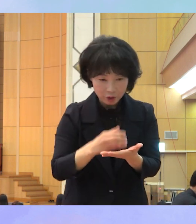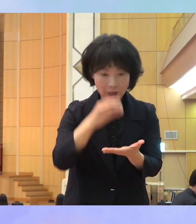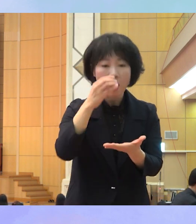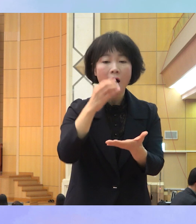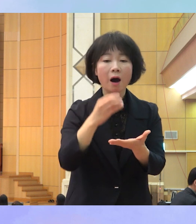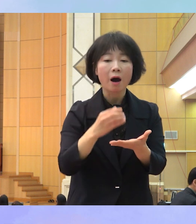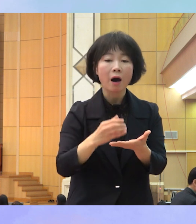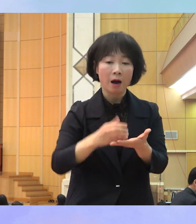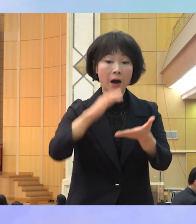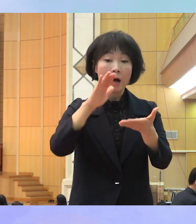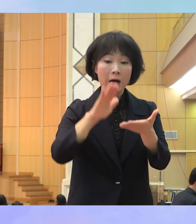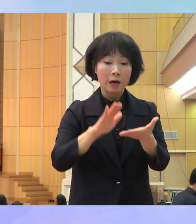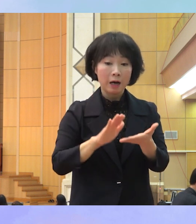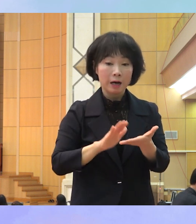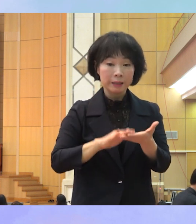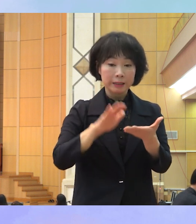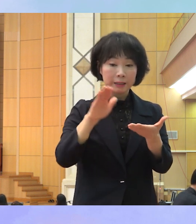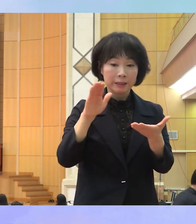마시는 자